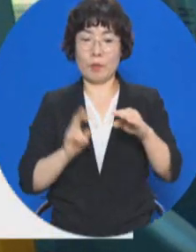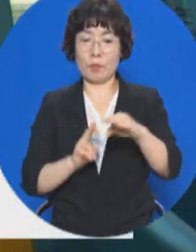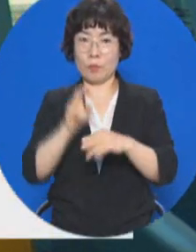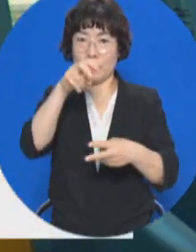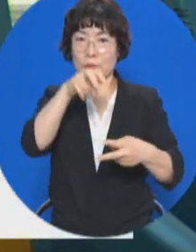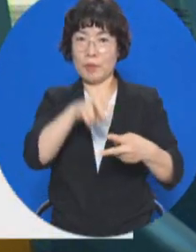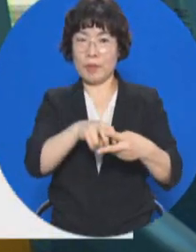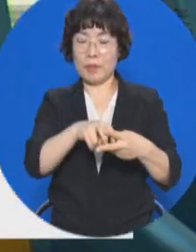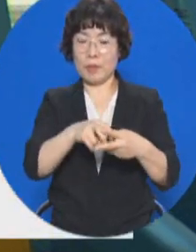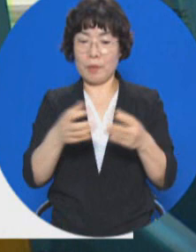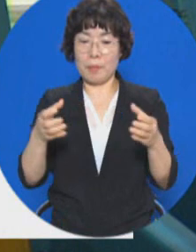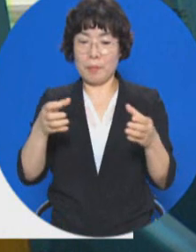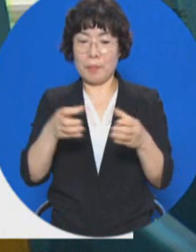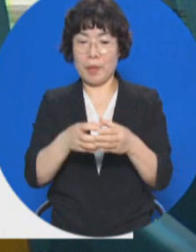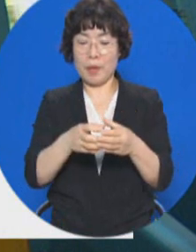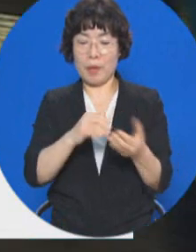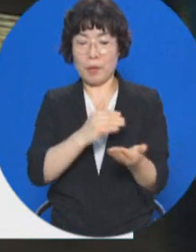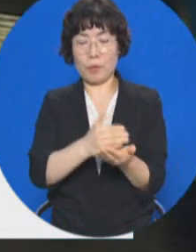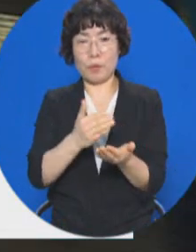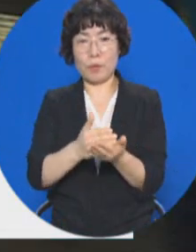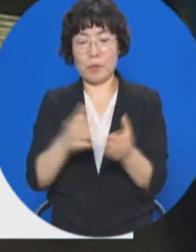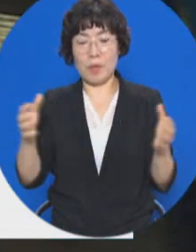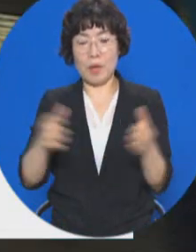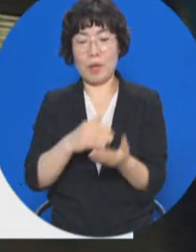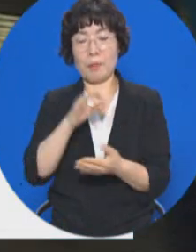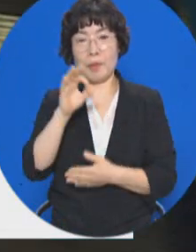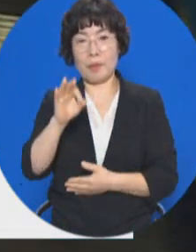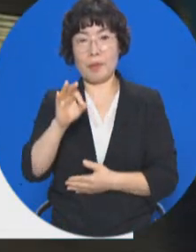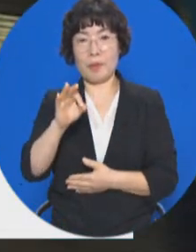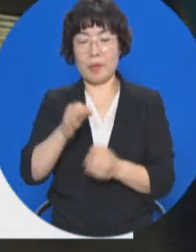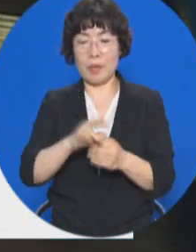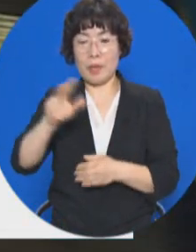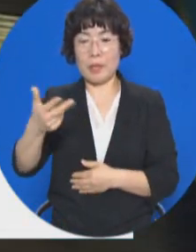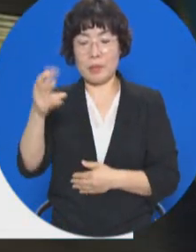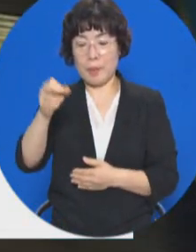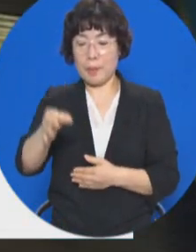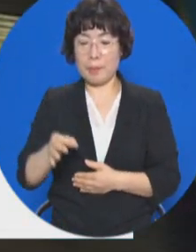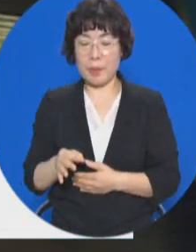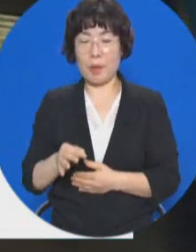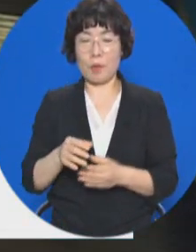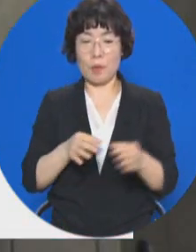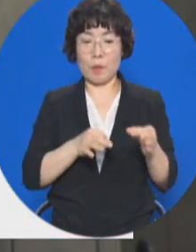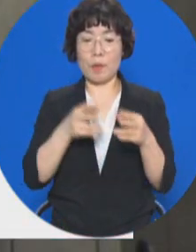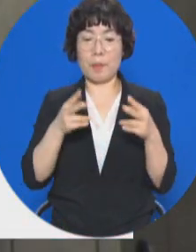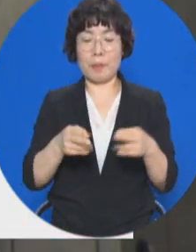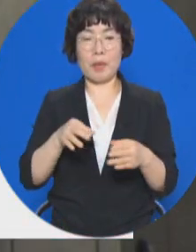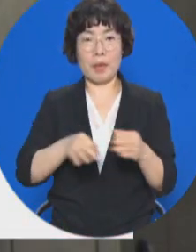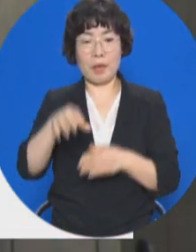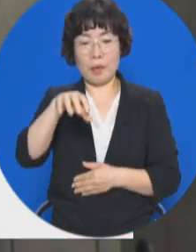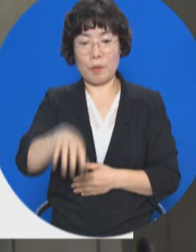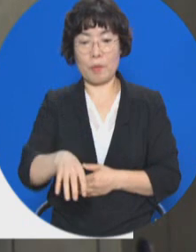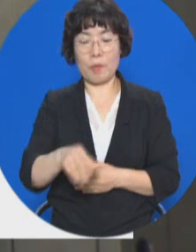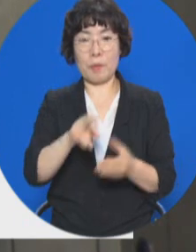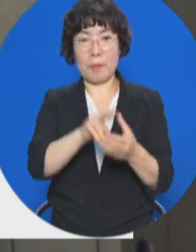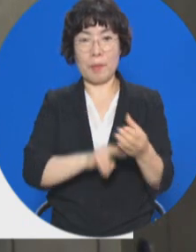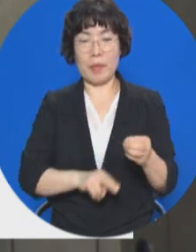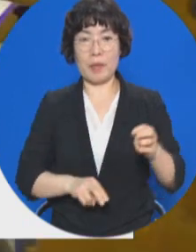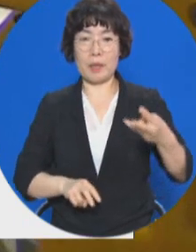나로우주센터가 이 킥모터 시제품 등 나로호 폐기품목 10개를 700만 원을 받고 고물상에 처분한 건 지난 3월